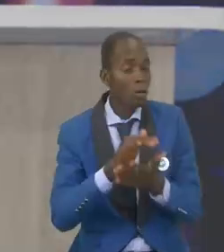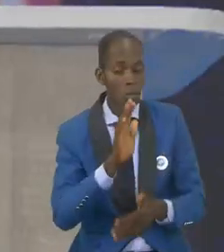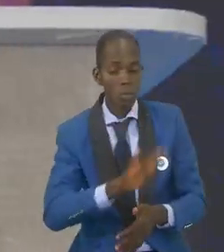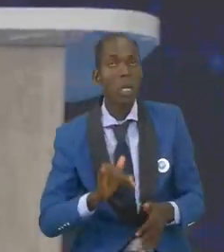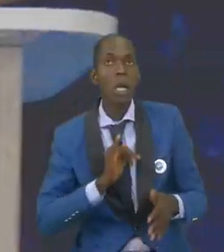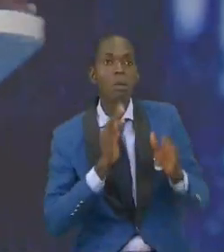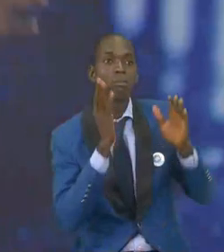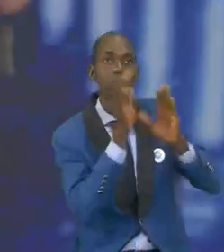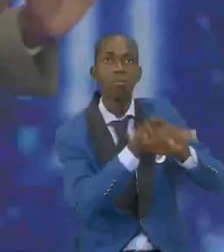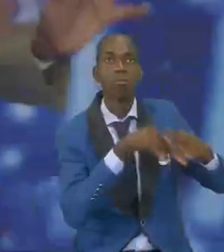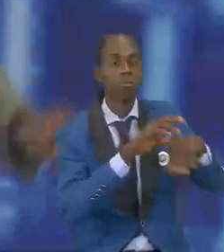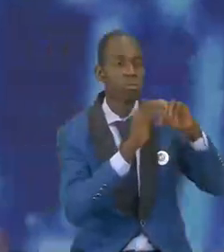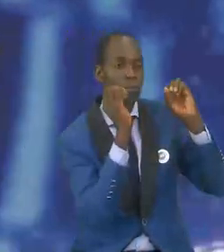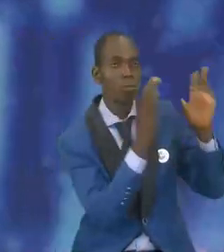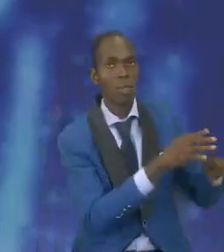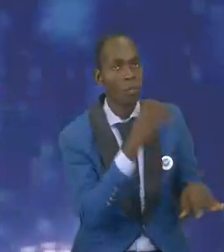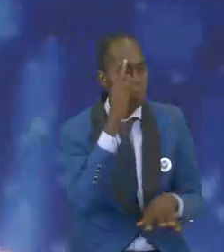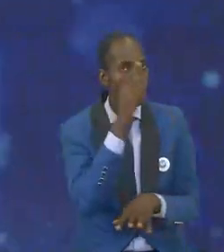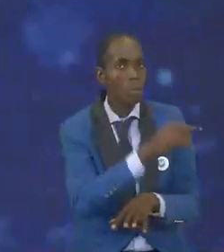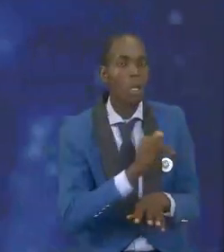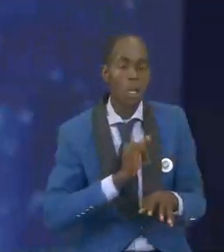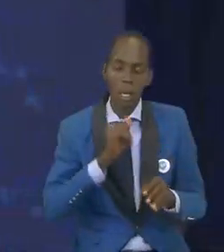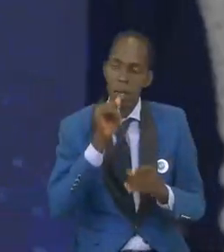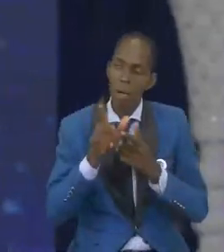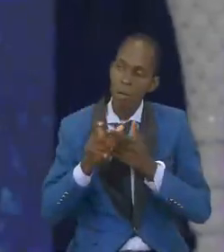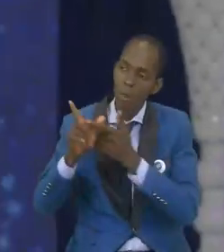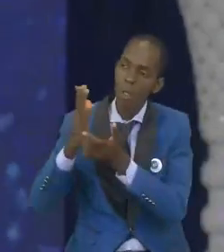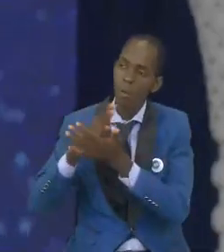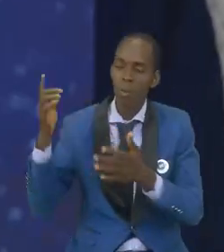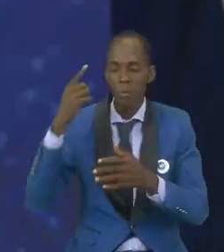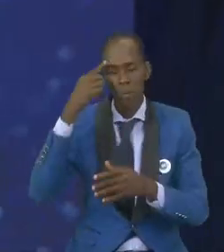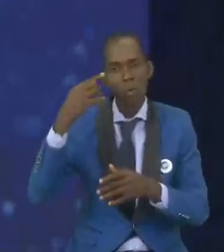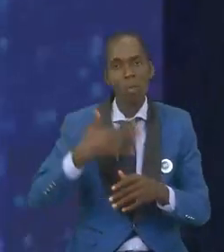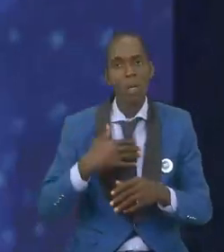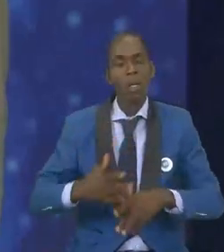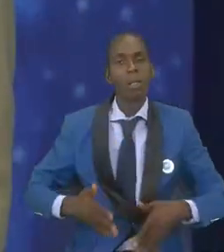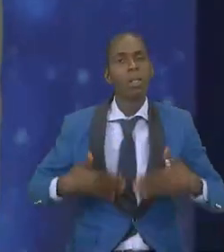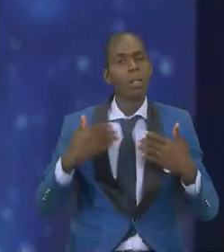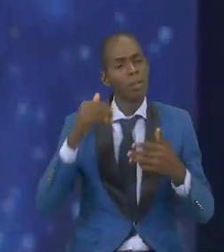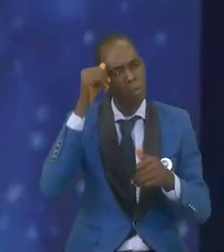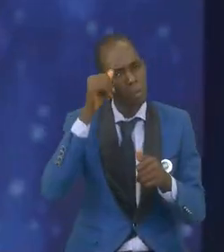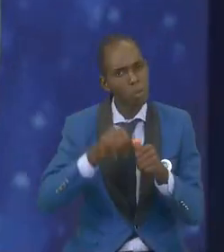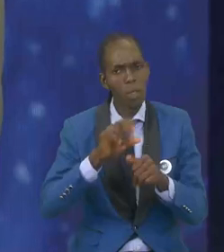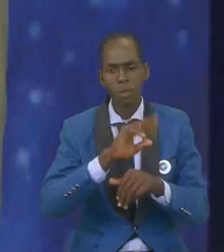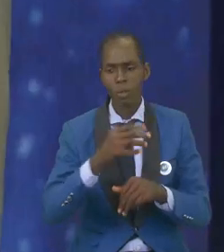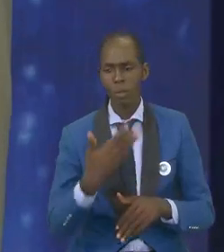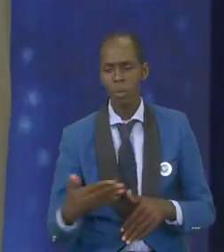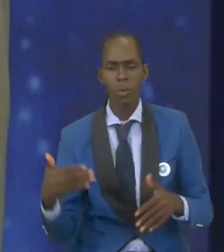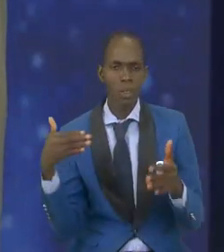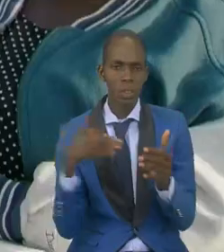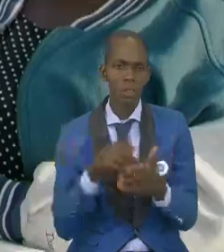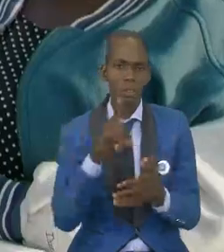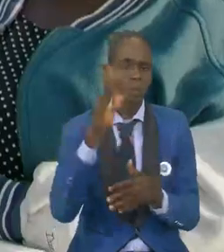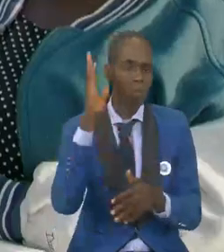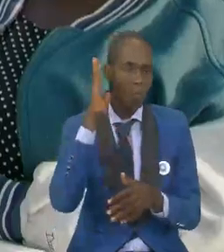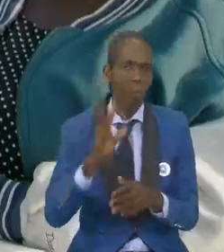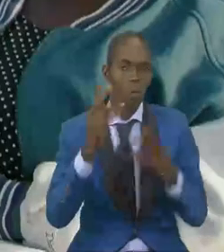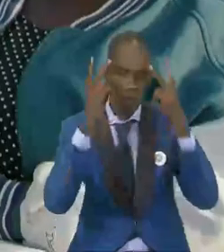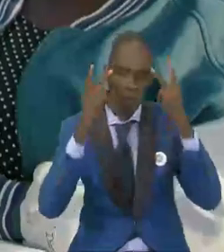laisse ça même la parcelle que j'ai je les laisse tours ma femme mes enfants j'ai tout laissé et je fuis pour ma vie où est-ce que tu vas